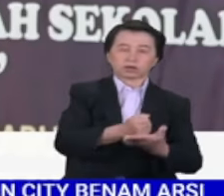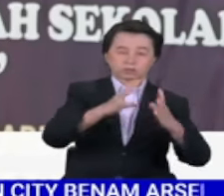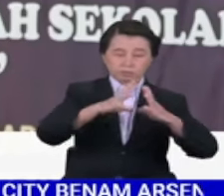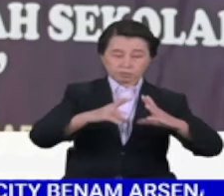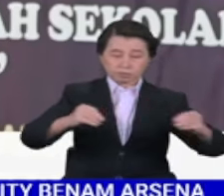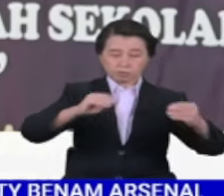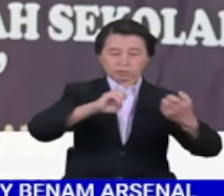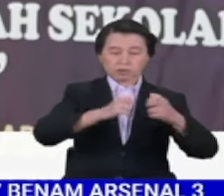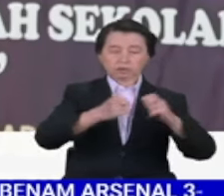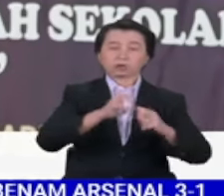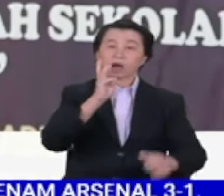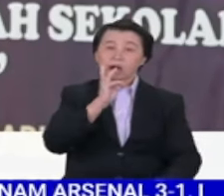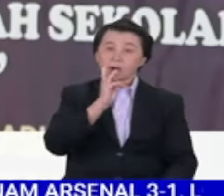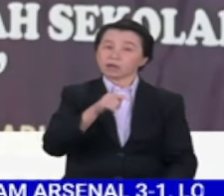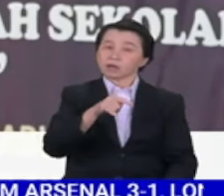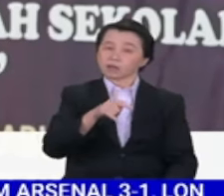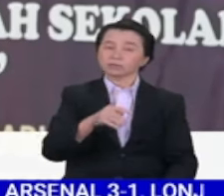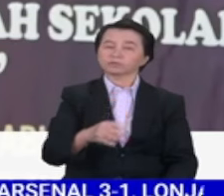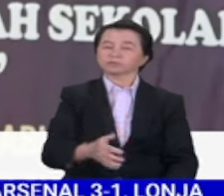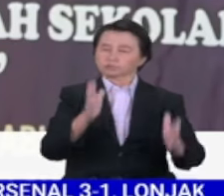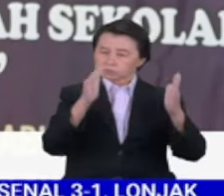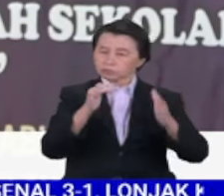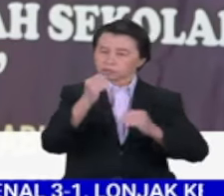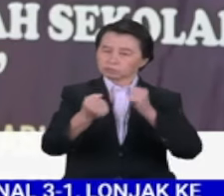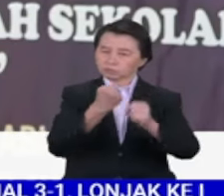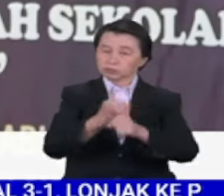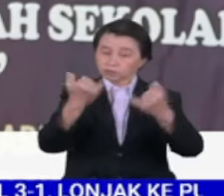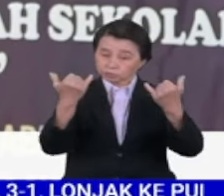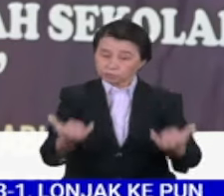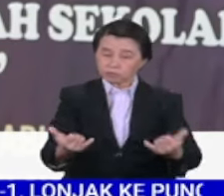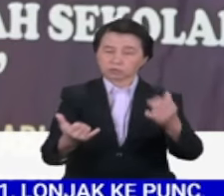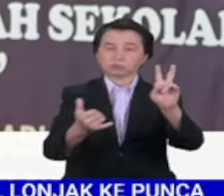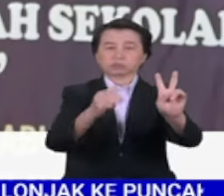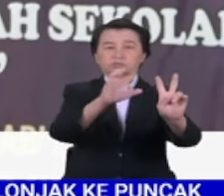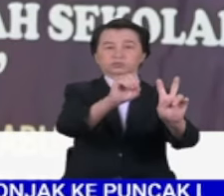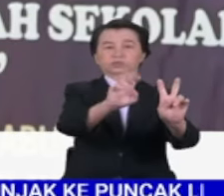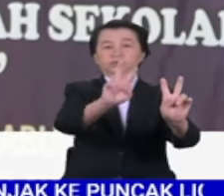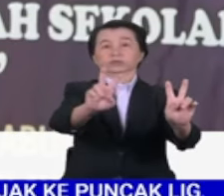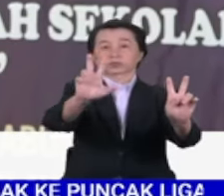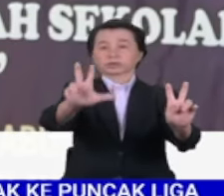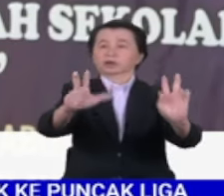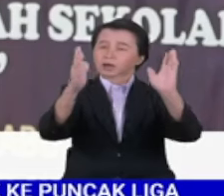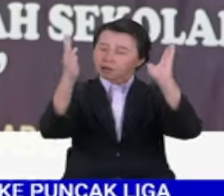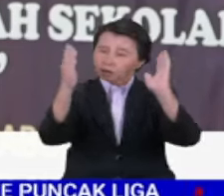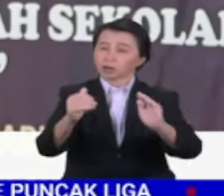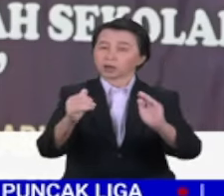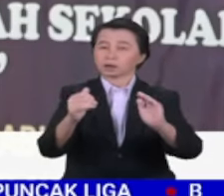masalah Air ini diharap tahun 2023 ini